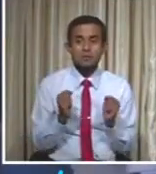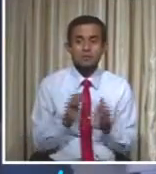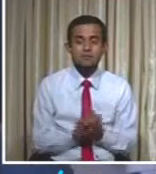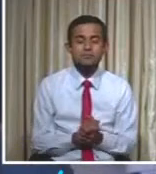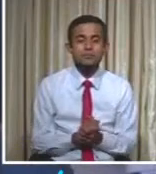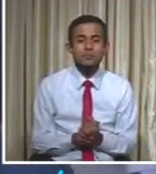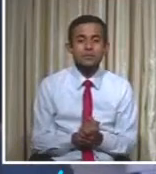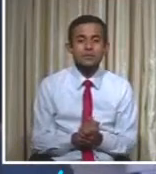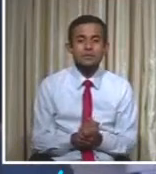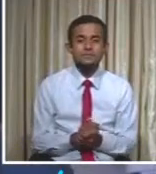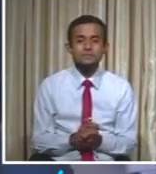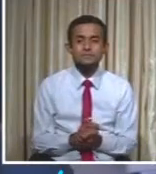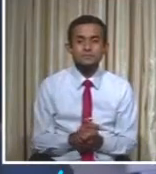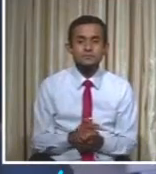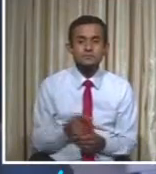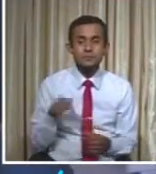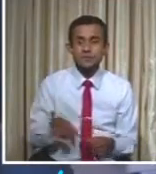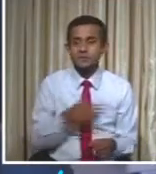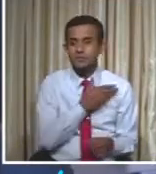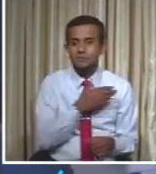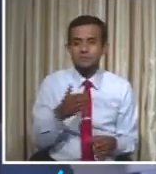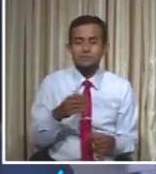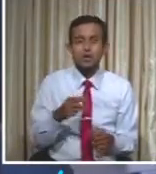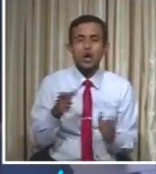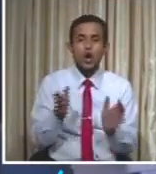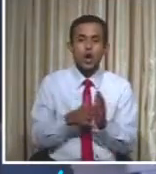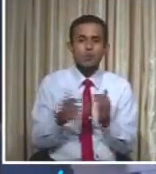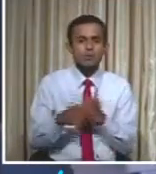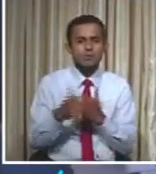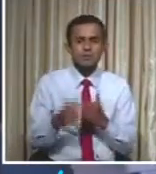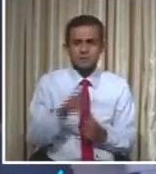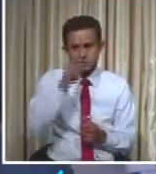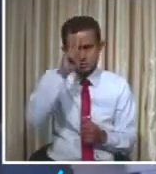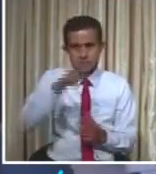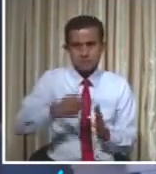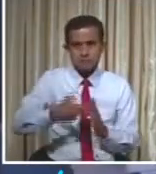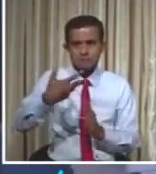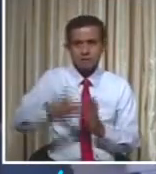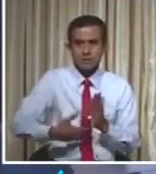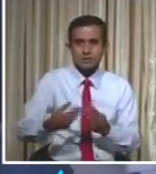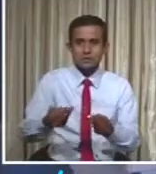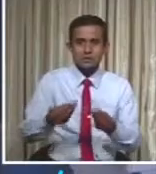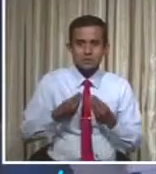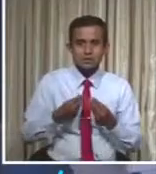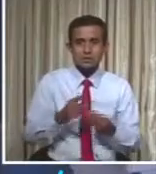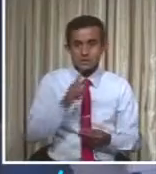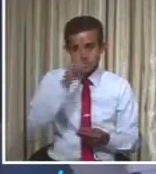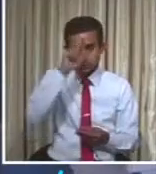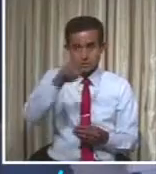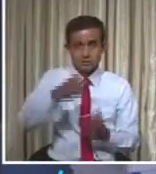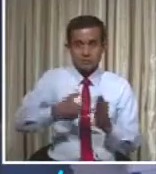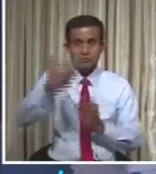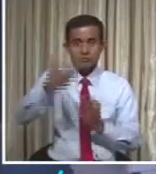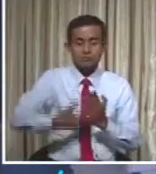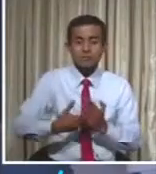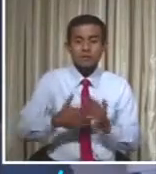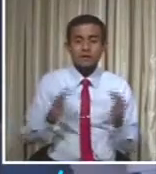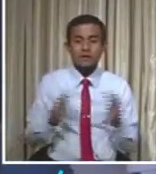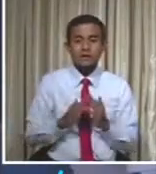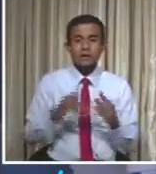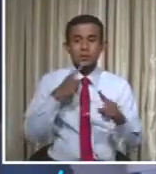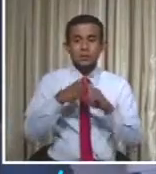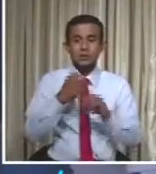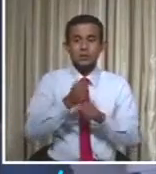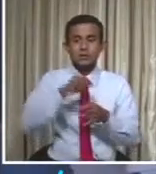මේකට දැනට කරලා තියෙනවා කොමිටුවක් පත් කරලා සති දෙකකින් වර්තාවක් දෙන්න. සති දෙකකින් වර්තාව වෙනකොට ගෙවල්වල කුසිවල ගෑස්